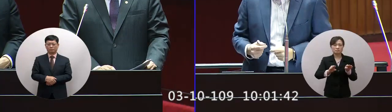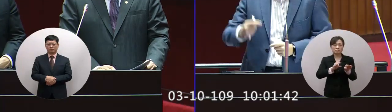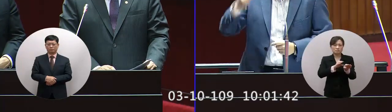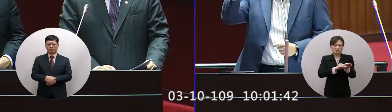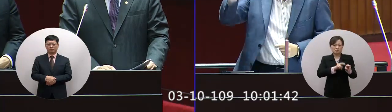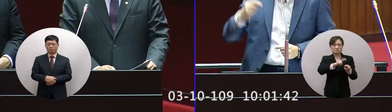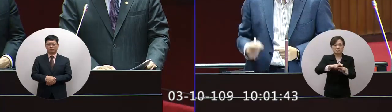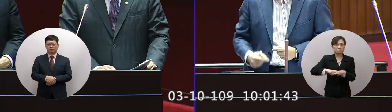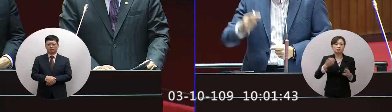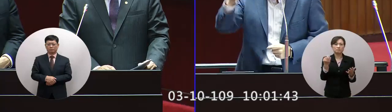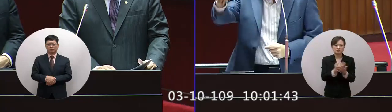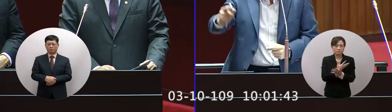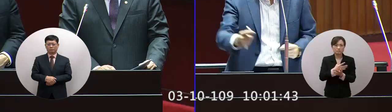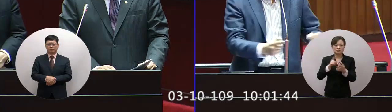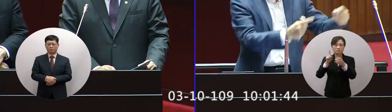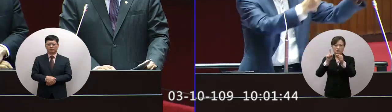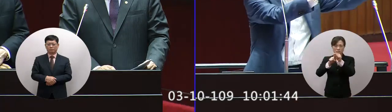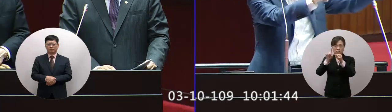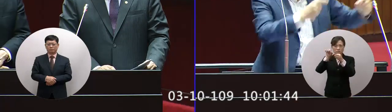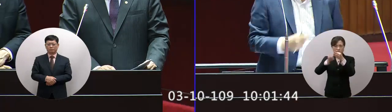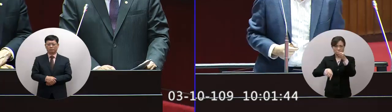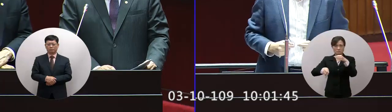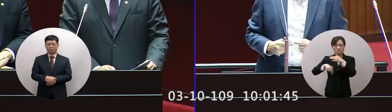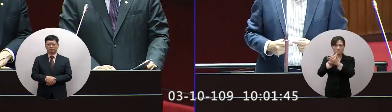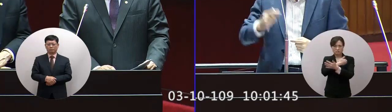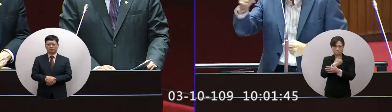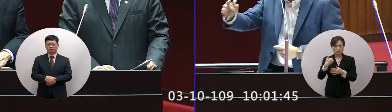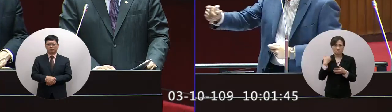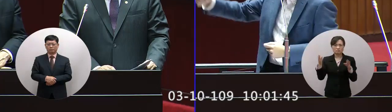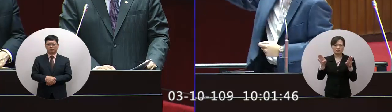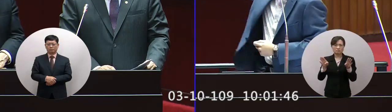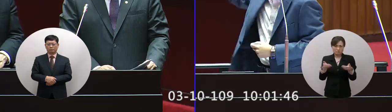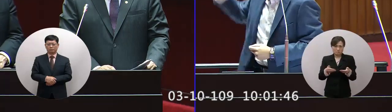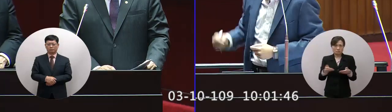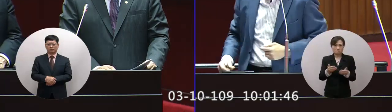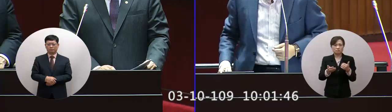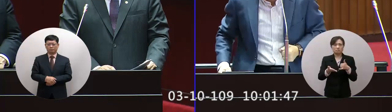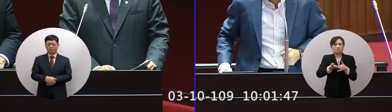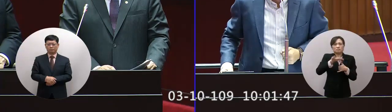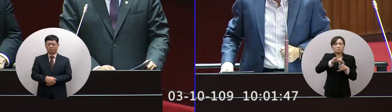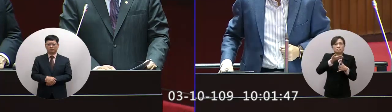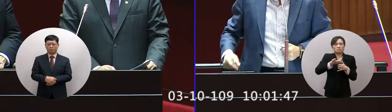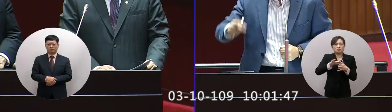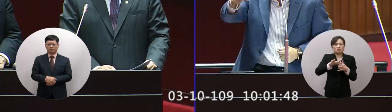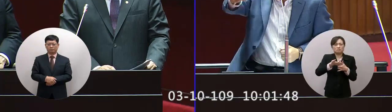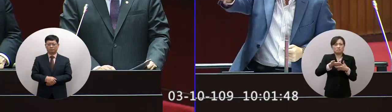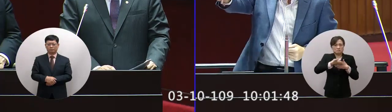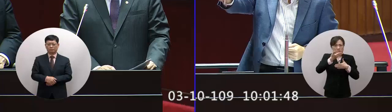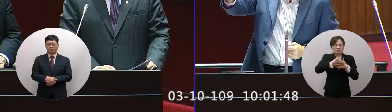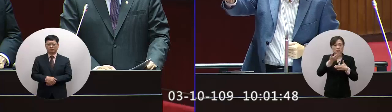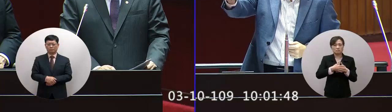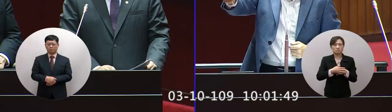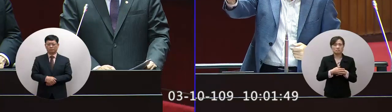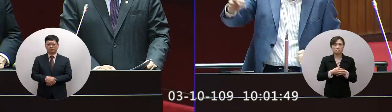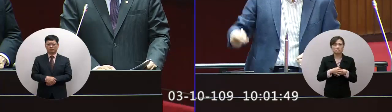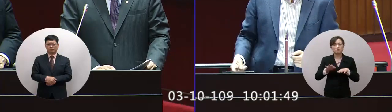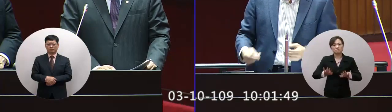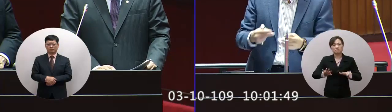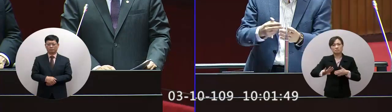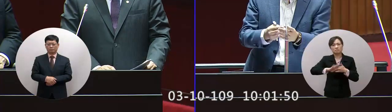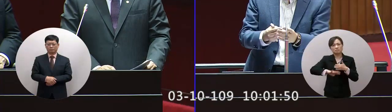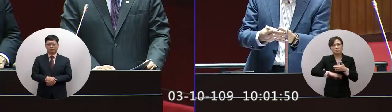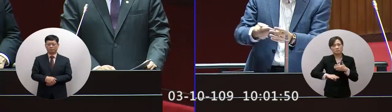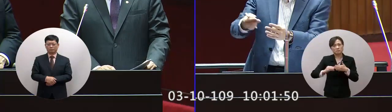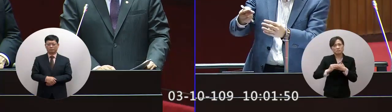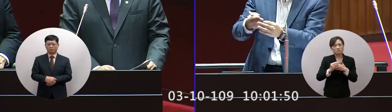一个位置，中丰交流道只能开北边的，那现在南边的车又要开走了，如果你这个可